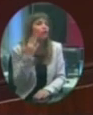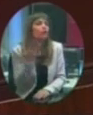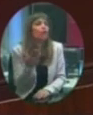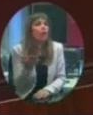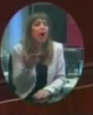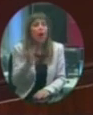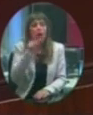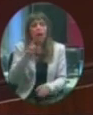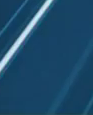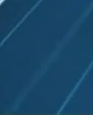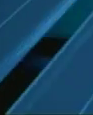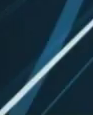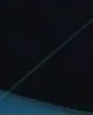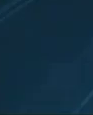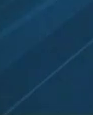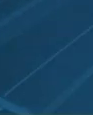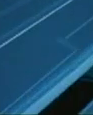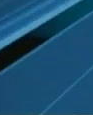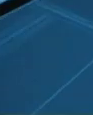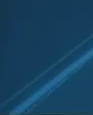ולבית המחוקקים הזה.